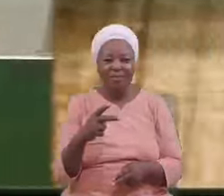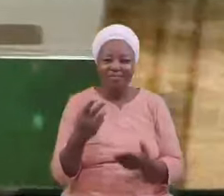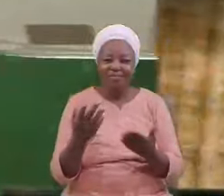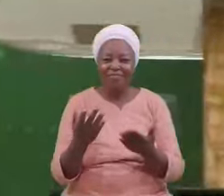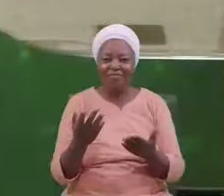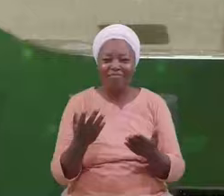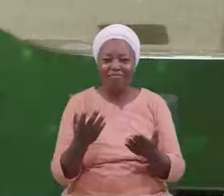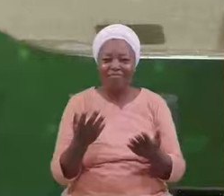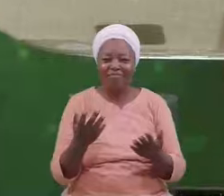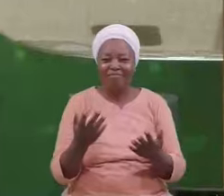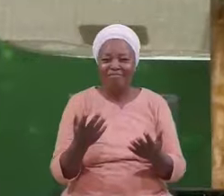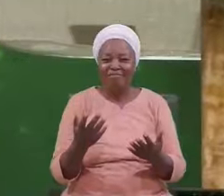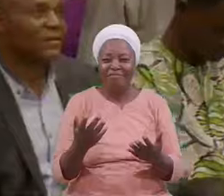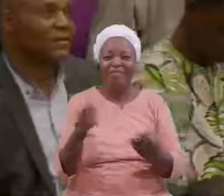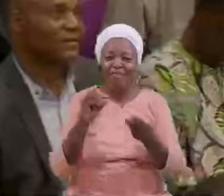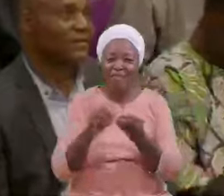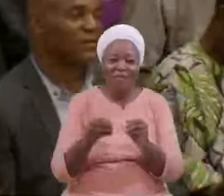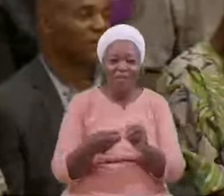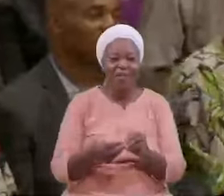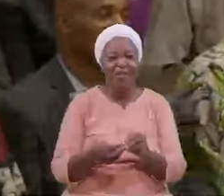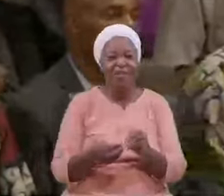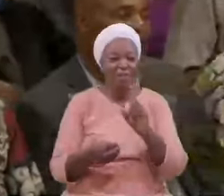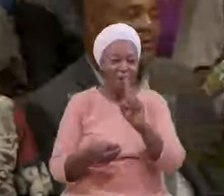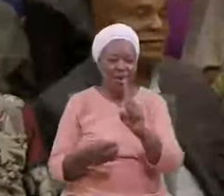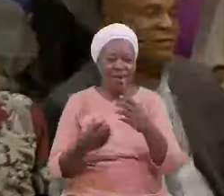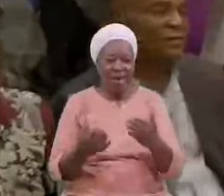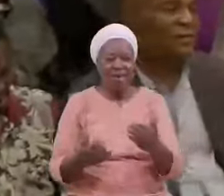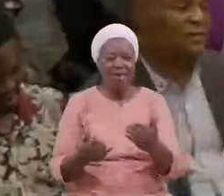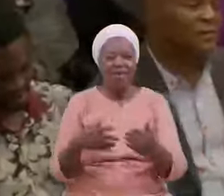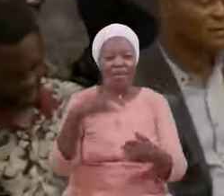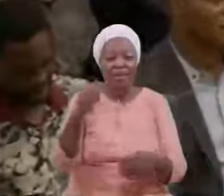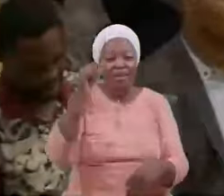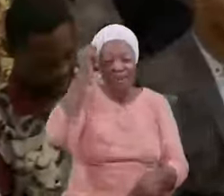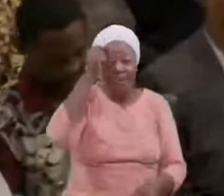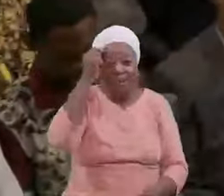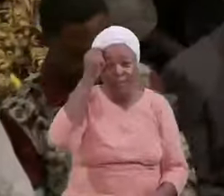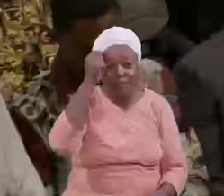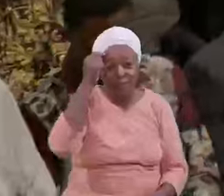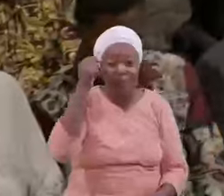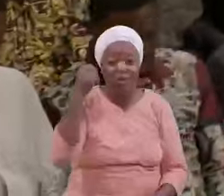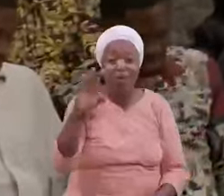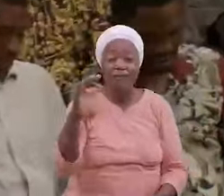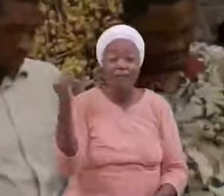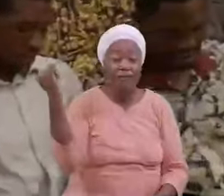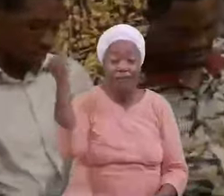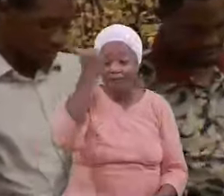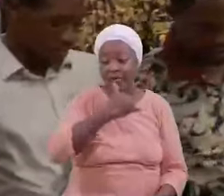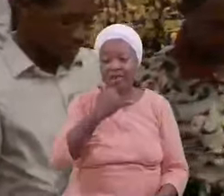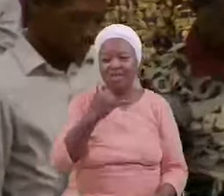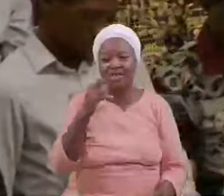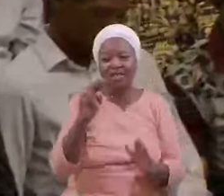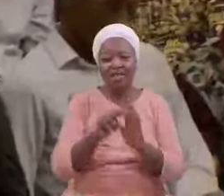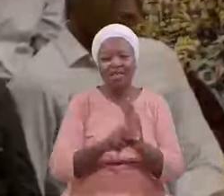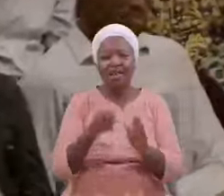Voyons numéro 1 maintenant, numéro 1 ici. La pensée de folie ou de manque de